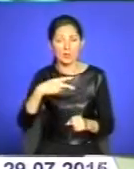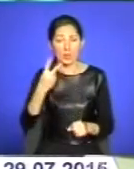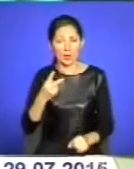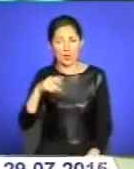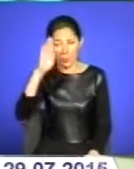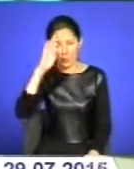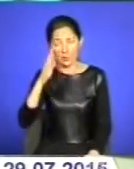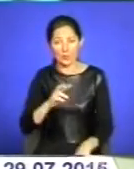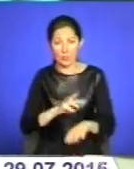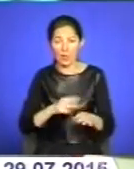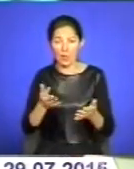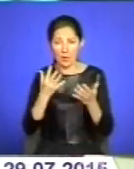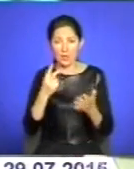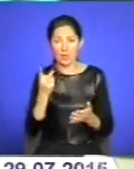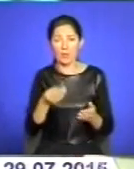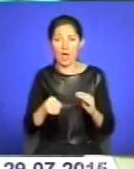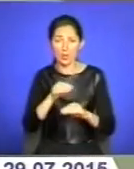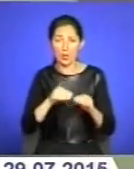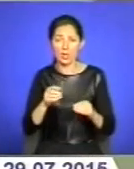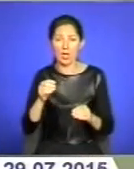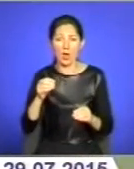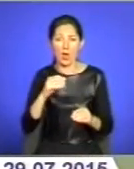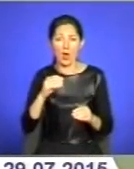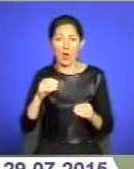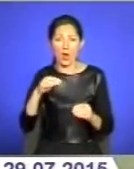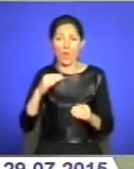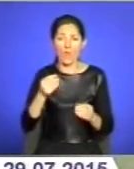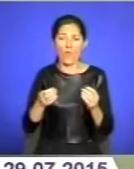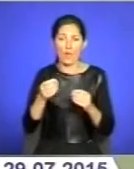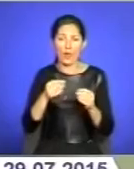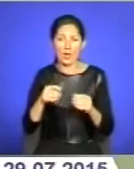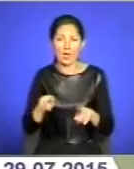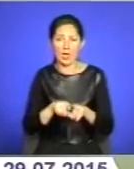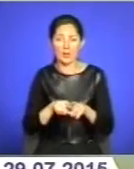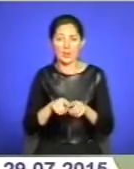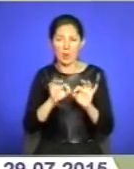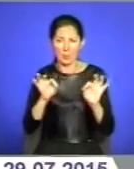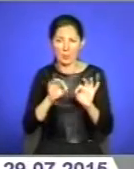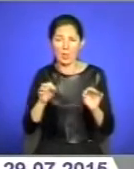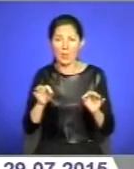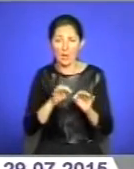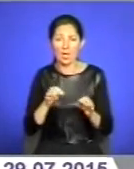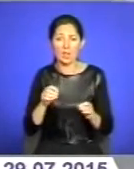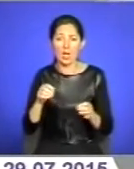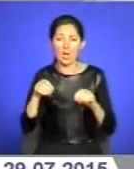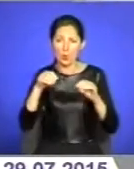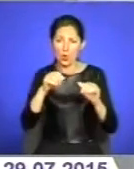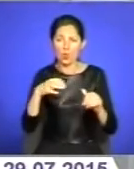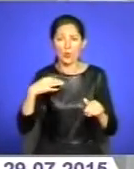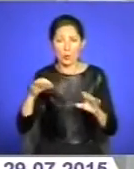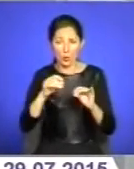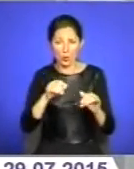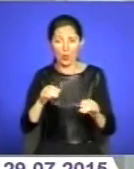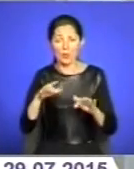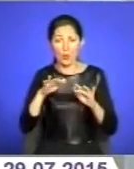міліціонери виявили два згортки з фольги та поліетиленовий пакет, заповнені білою порошкоподібною речовиною. У ході судово-хімічної